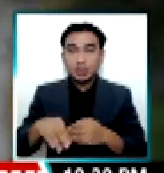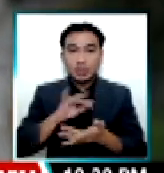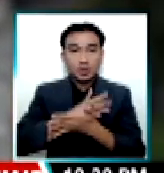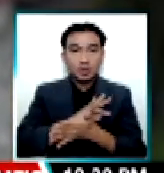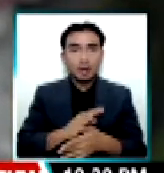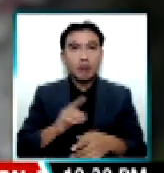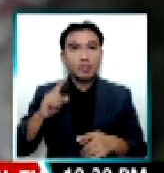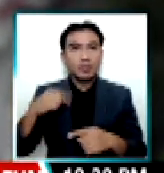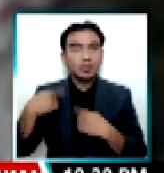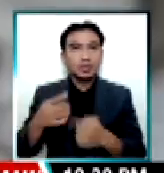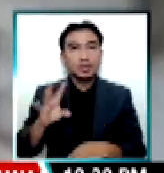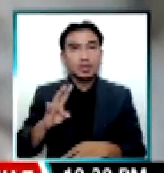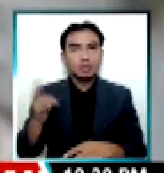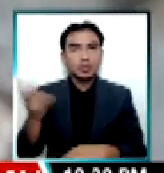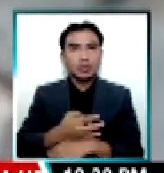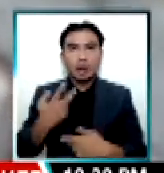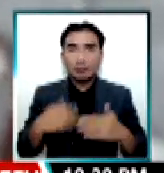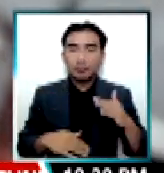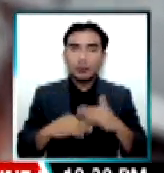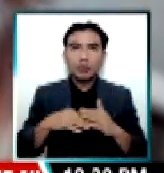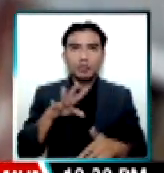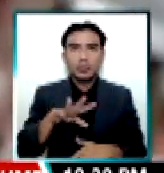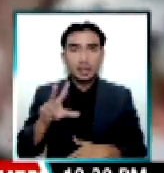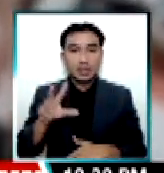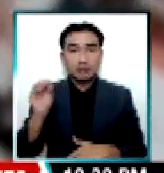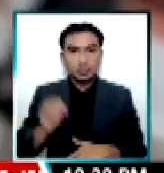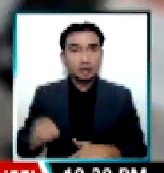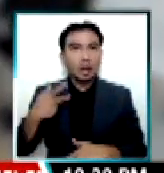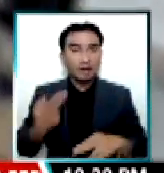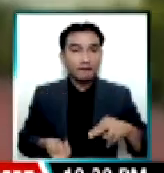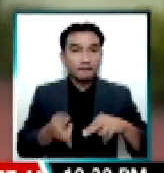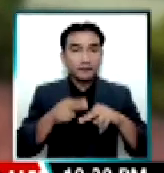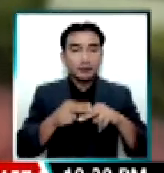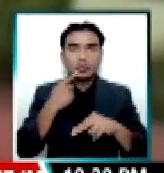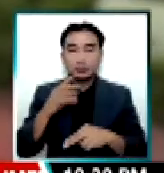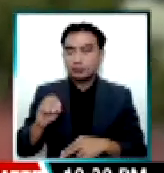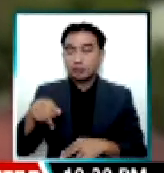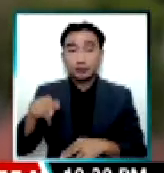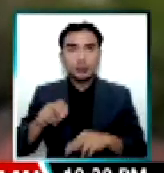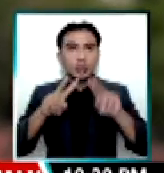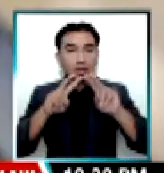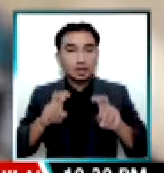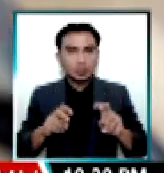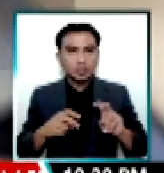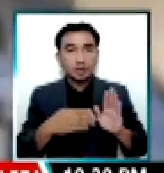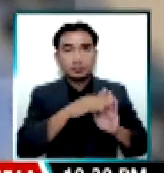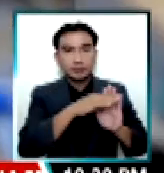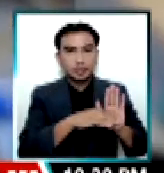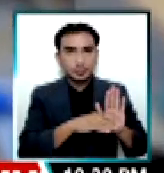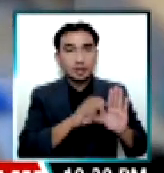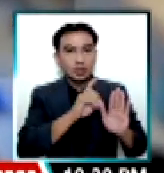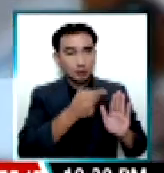pumalo na raw sa 53% ang itinaas sa mga kaso batay sa pagsusuri ng Okta Research sa datos ng Department of Health. Ang